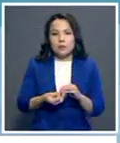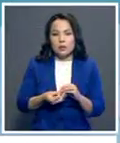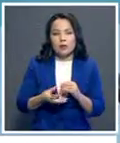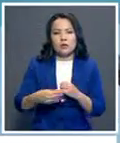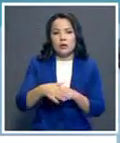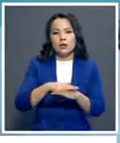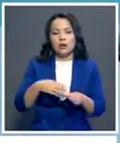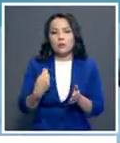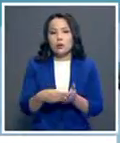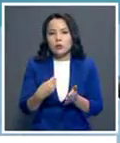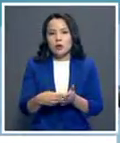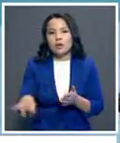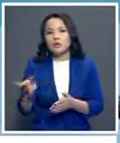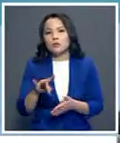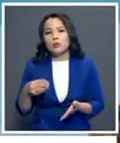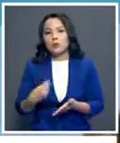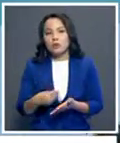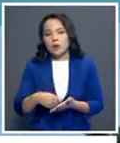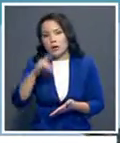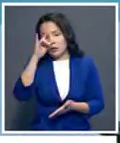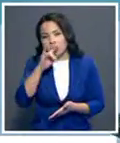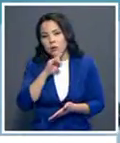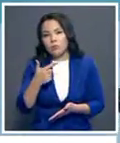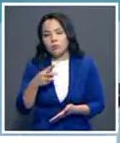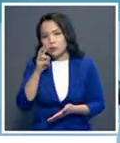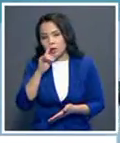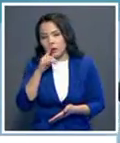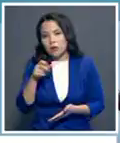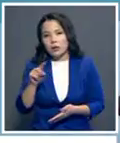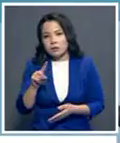жергілікті бюджетке, республикалық бюджетке, Қазмұнайгазға, Қазтрансгазға